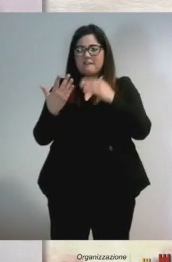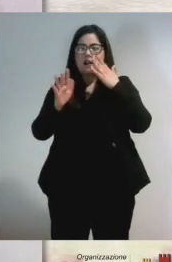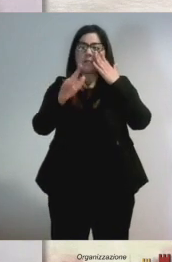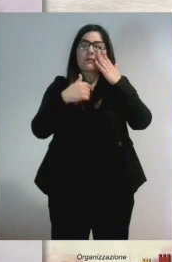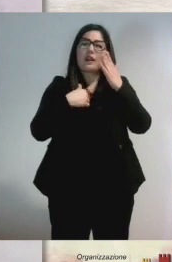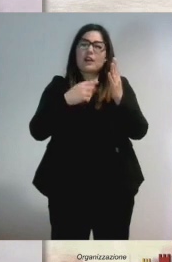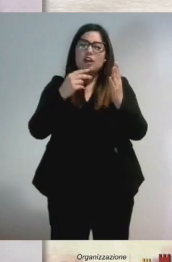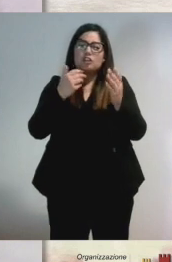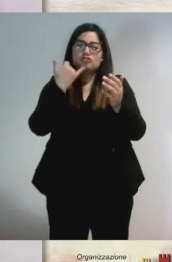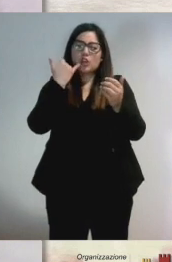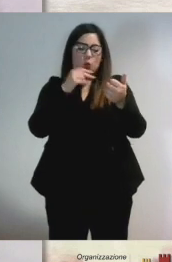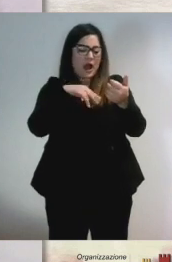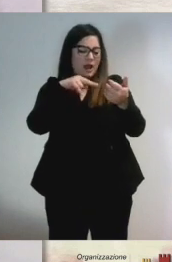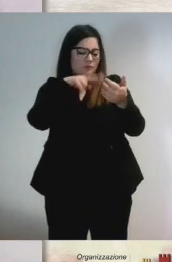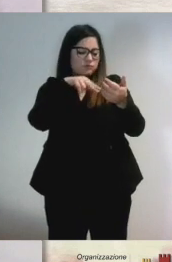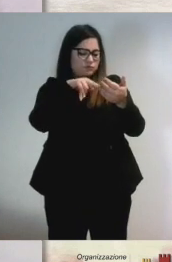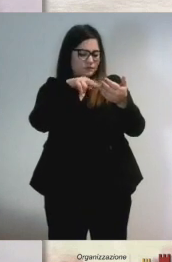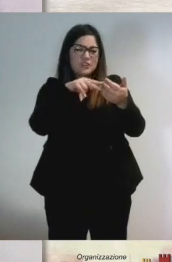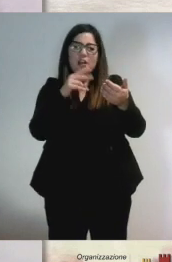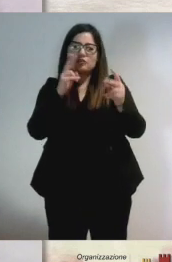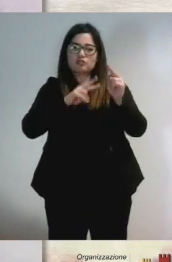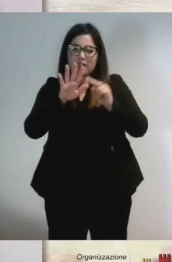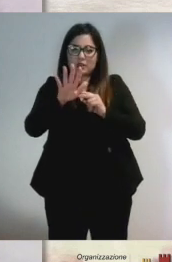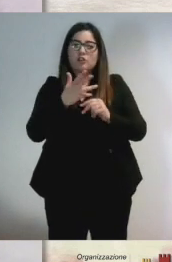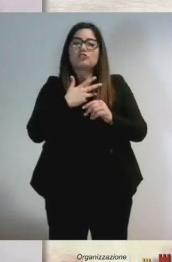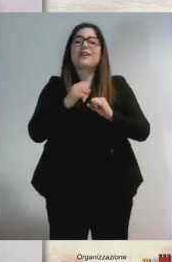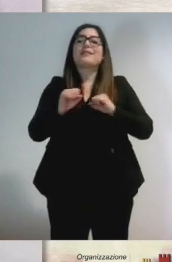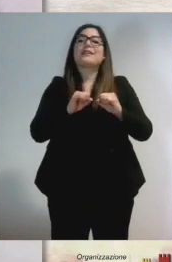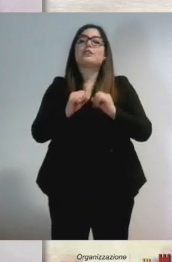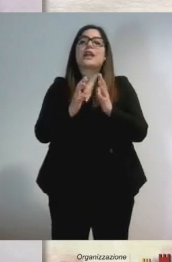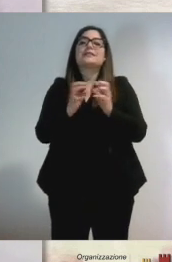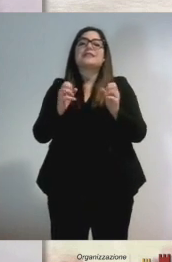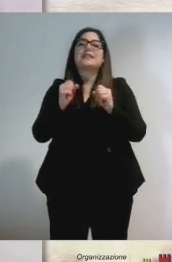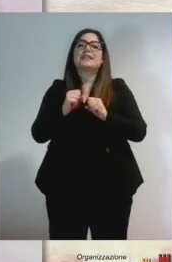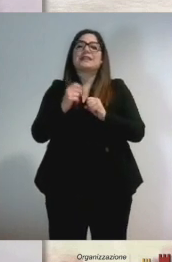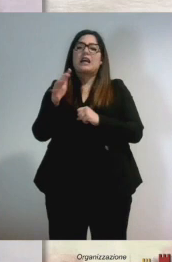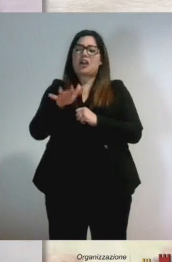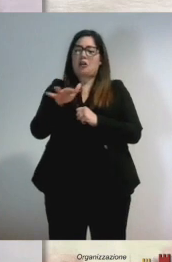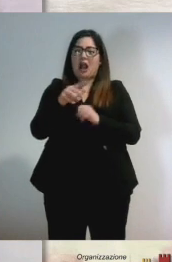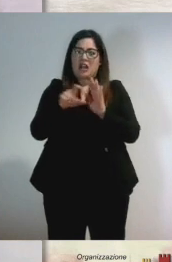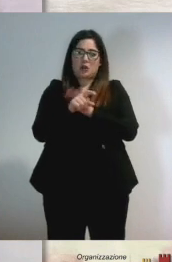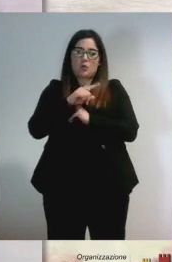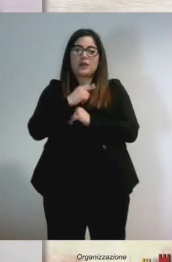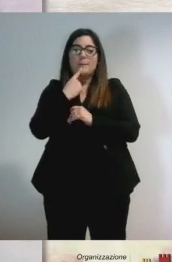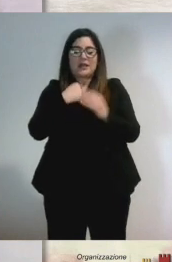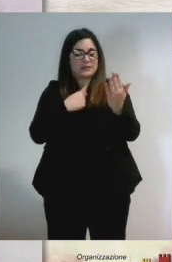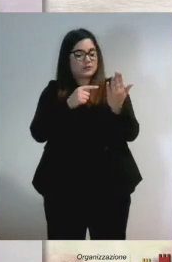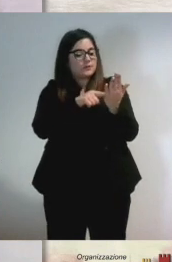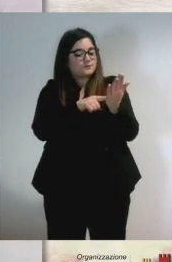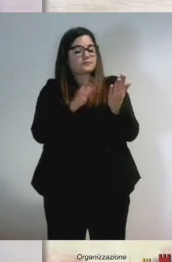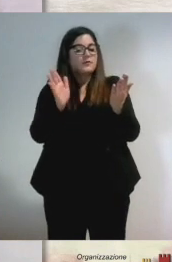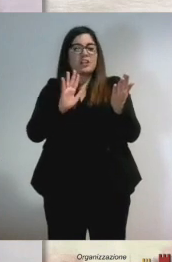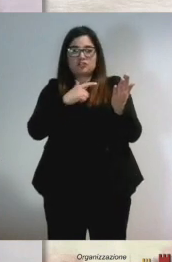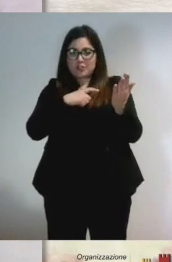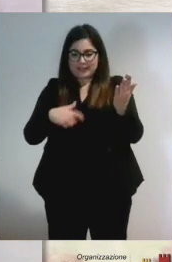stavo guardando mentre stavo con voi questo è il direttore dell'azienda sanitaria locale del mio comune mi ha scritto Ciao sindaco con Oggi possiamo